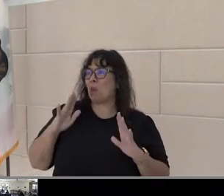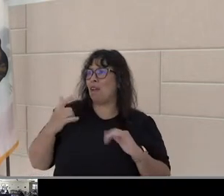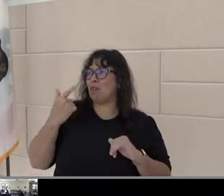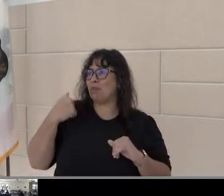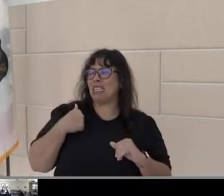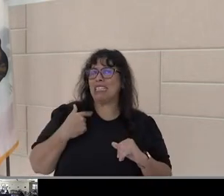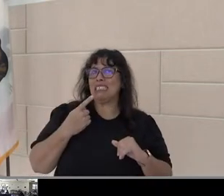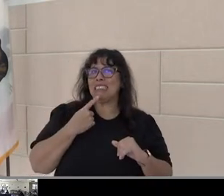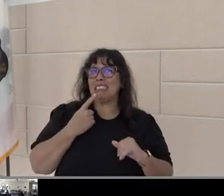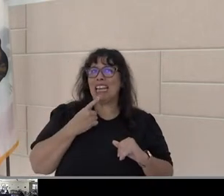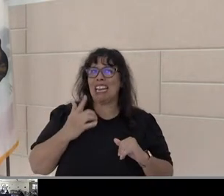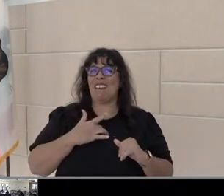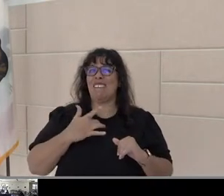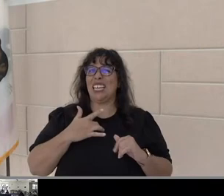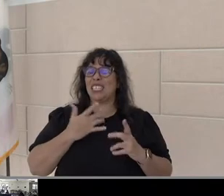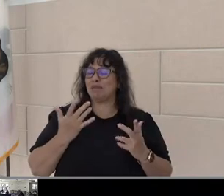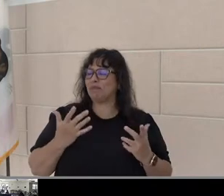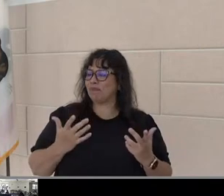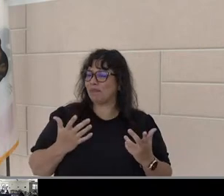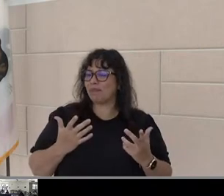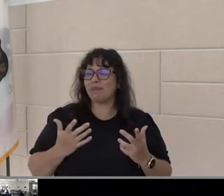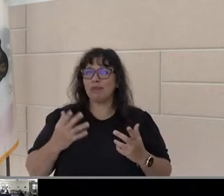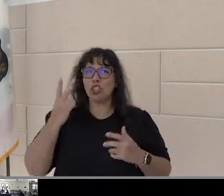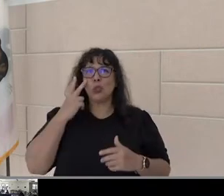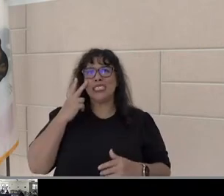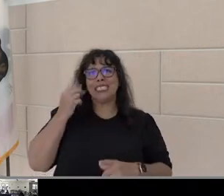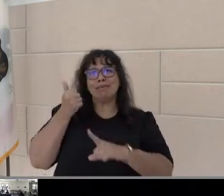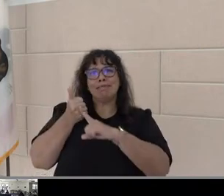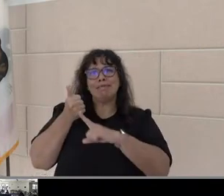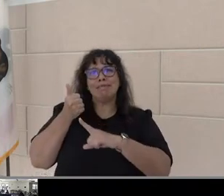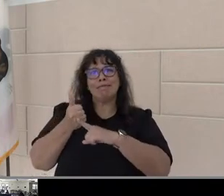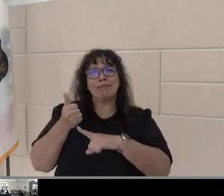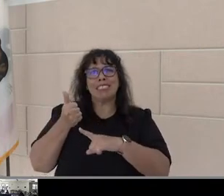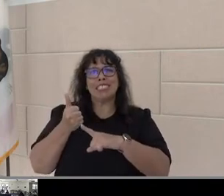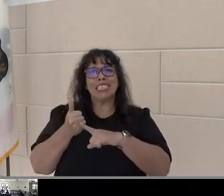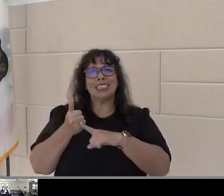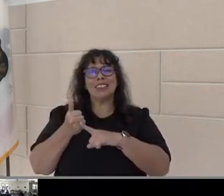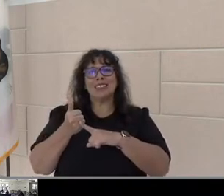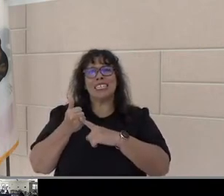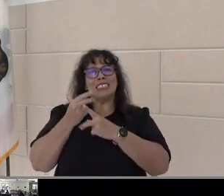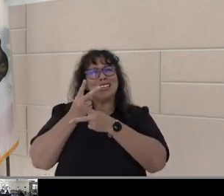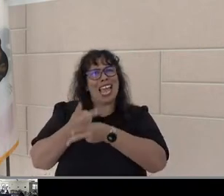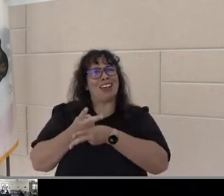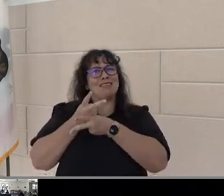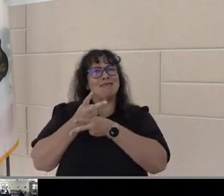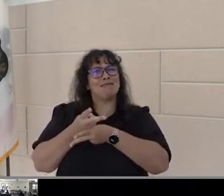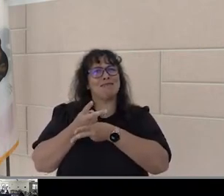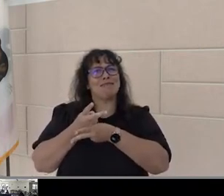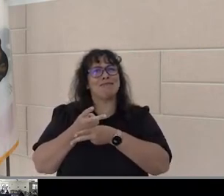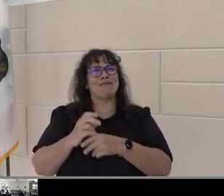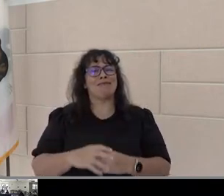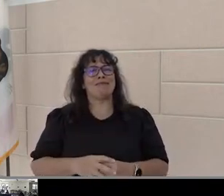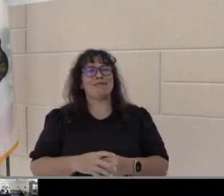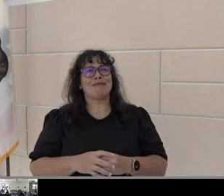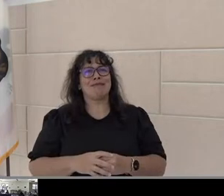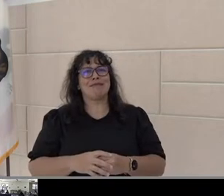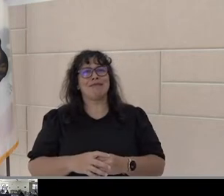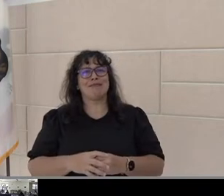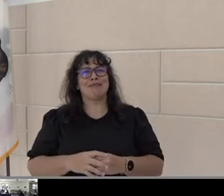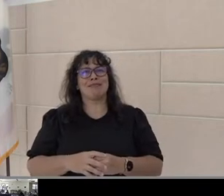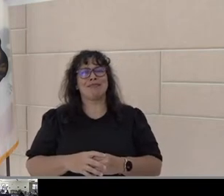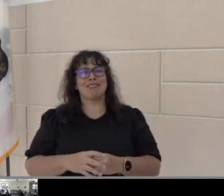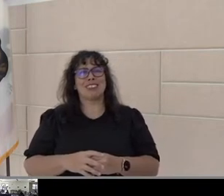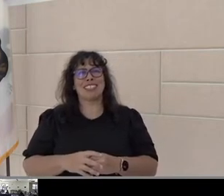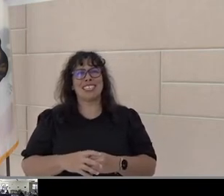ពេលណាយើងបង្កើនសមត្ថភាពរបស់យើងយើងអាចនិយាយនឹងយកវាធ្វើជាការប្រសើររបស់យើង